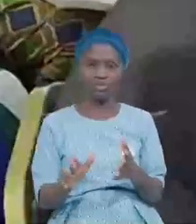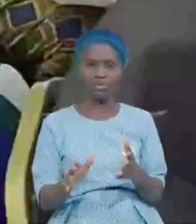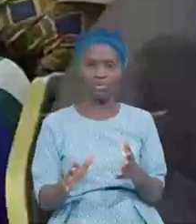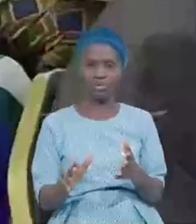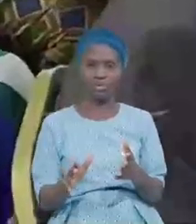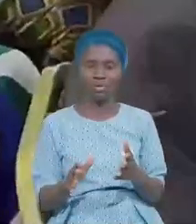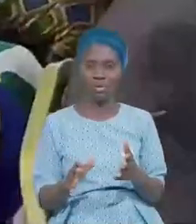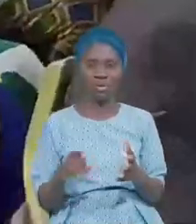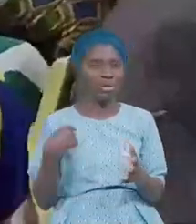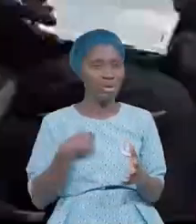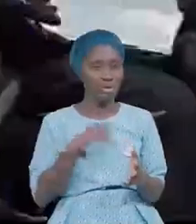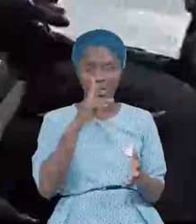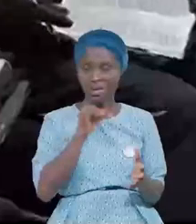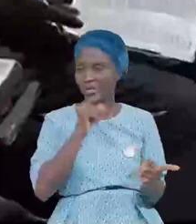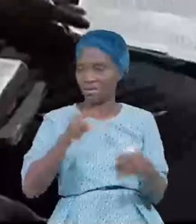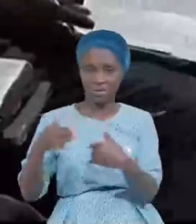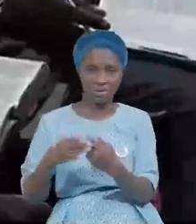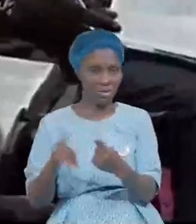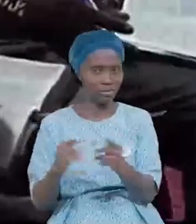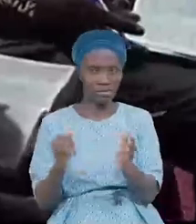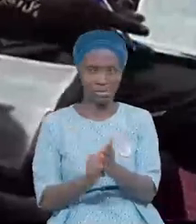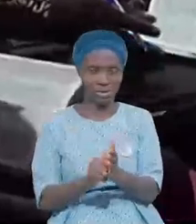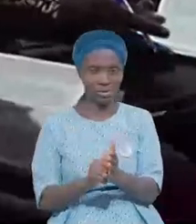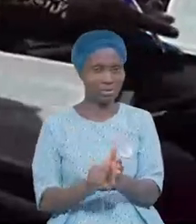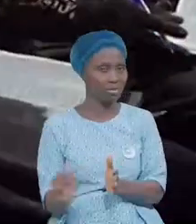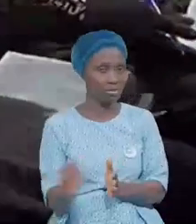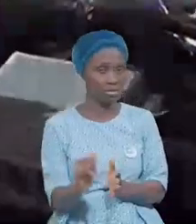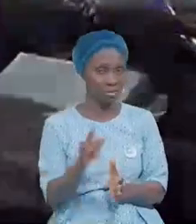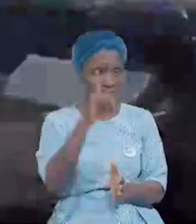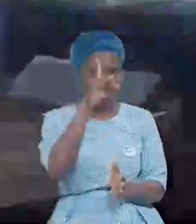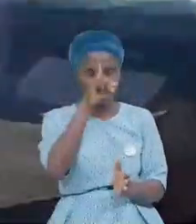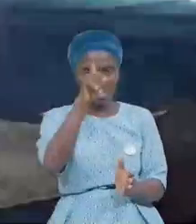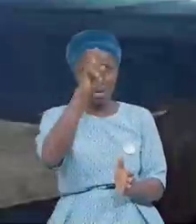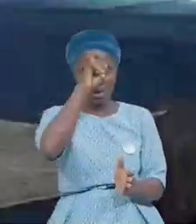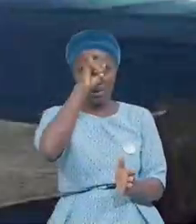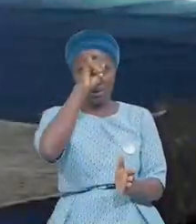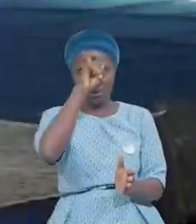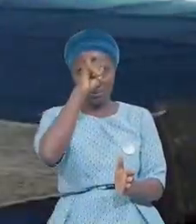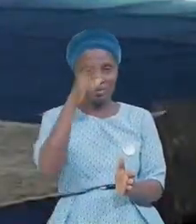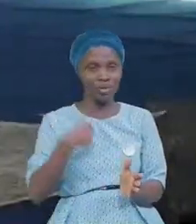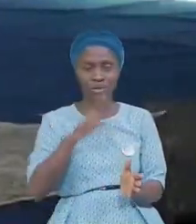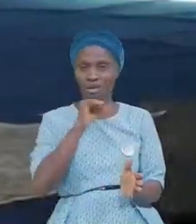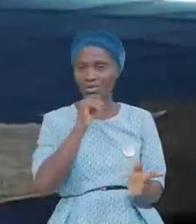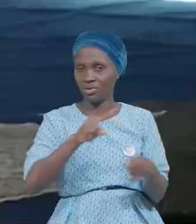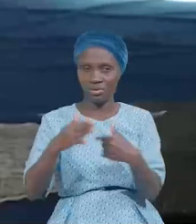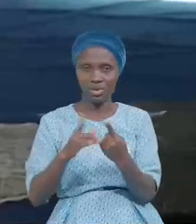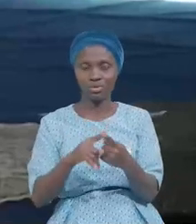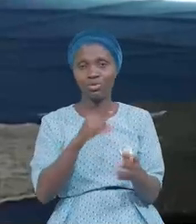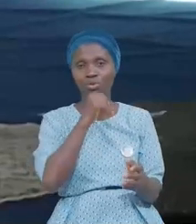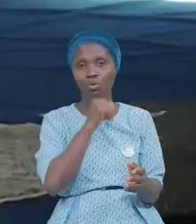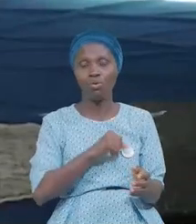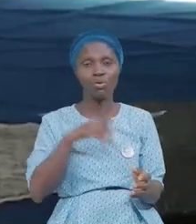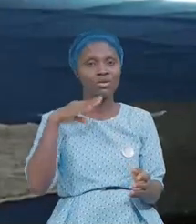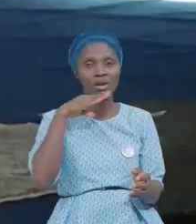Nous n'allons plus retourner dans l'ancienne Égypte. Nous n'allons pas retourner à l'ancienne vie. Nous ne faisons pas partie de